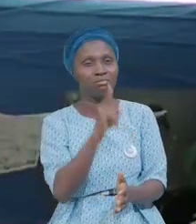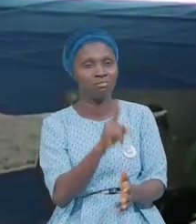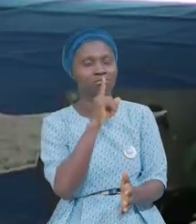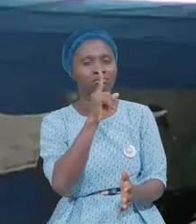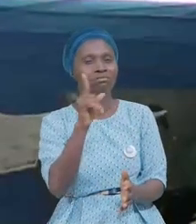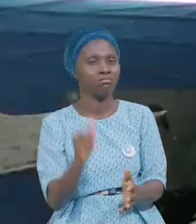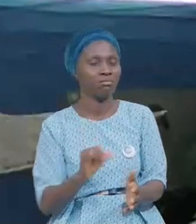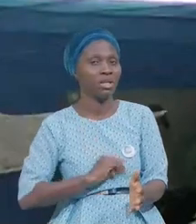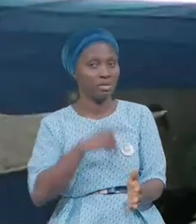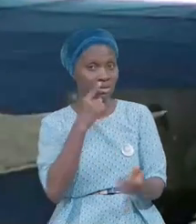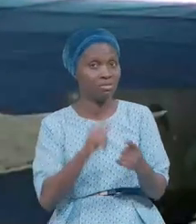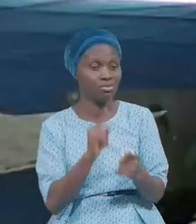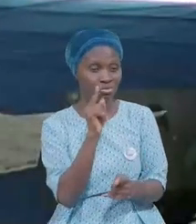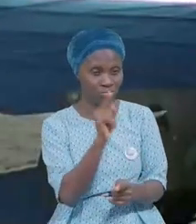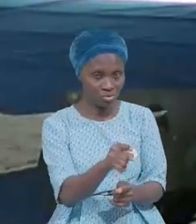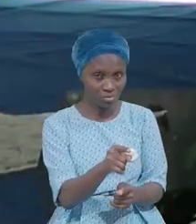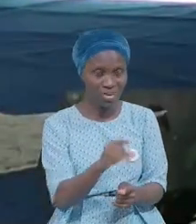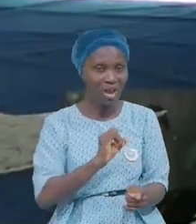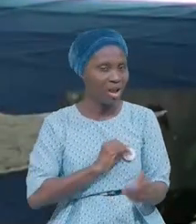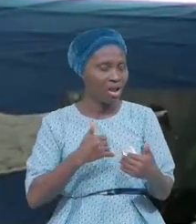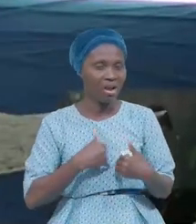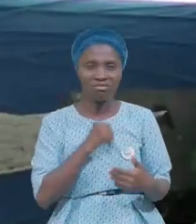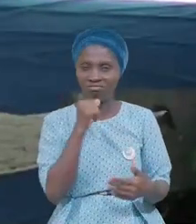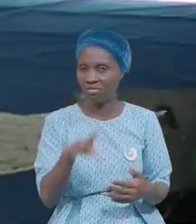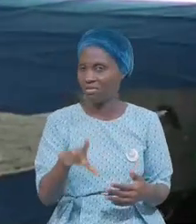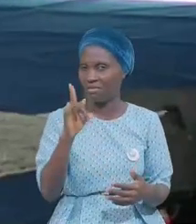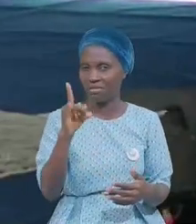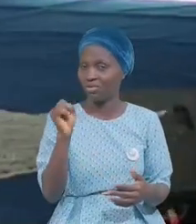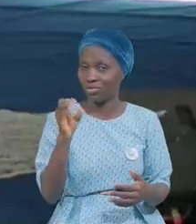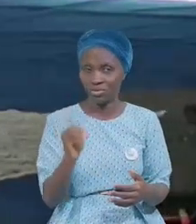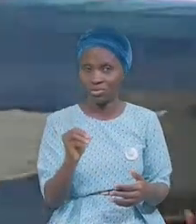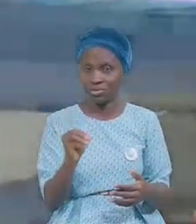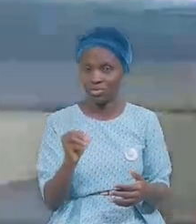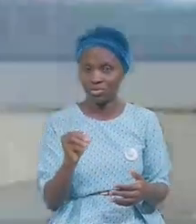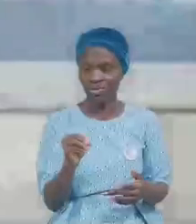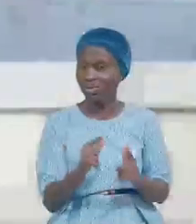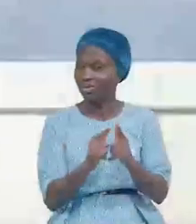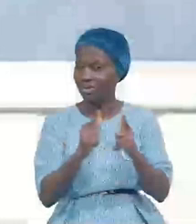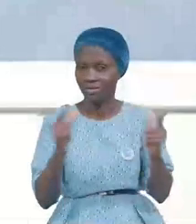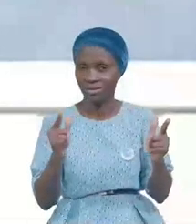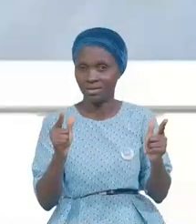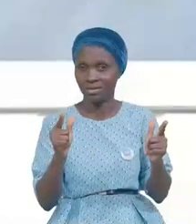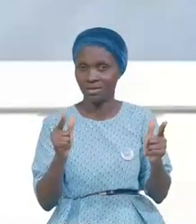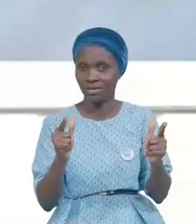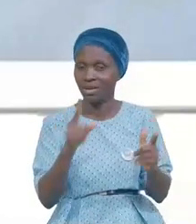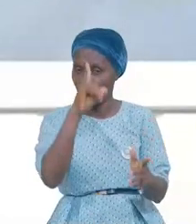vérité, même en Israël, je n'ai pas trouvé une aussi grande